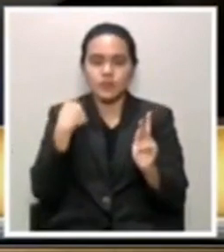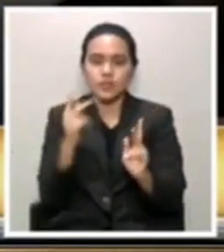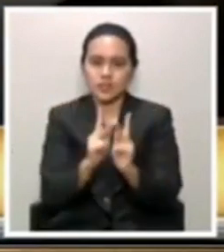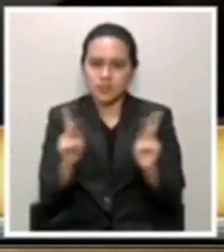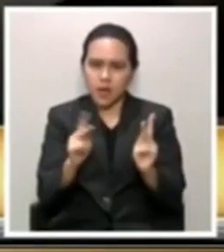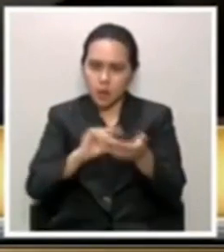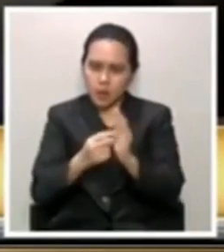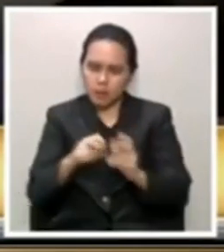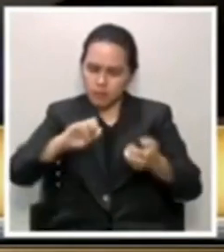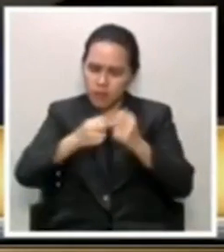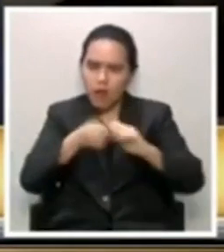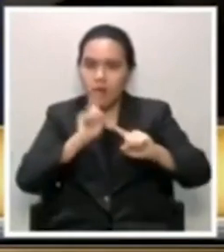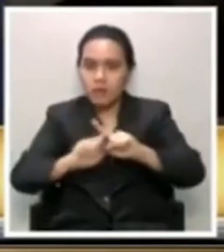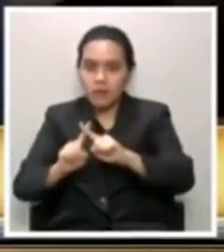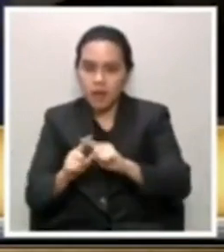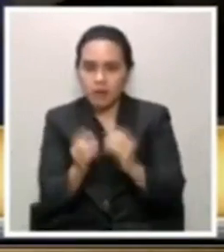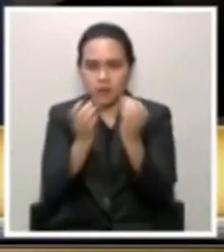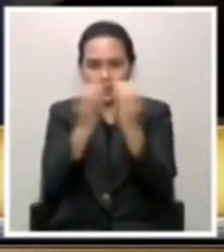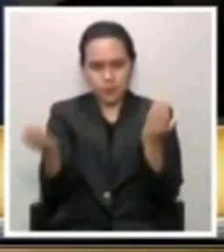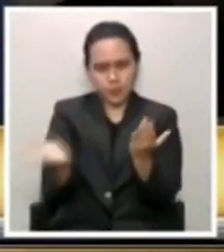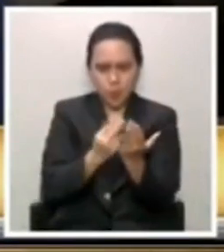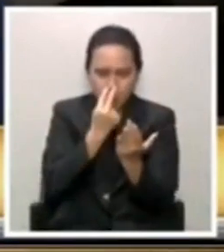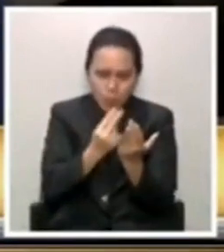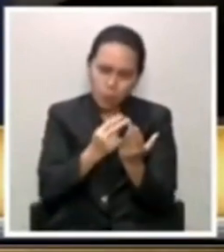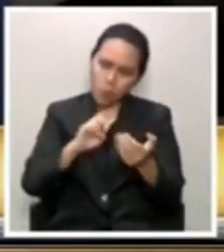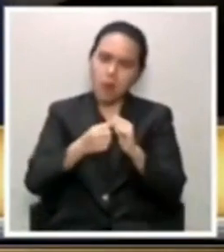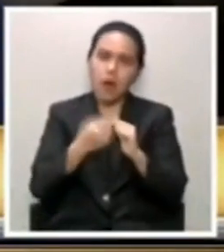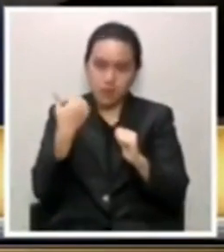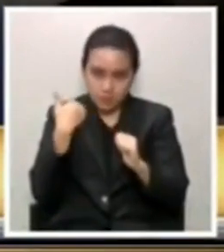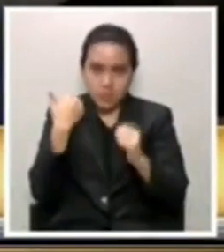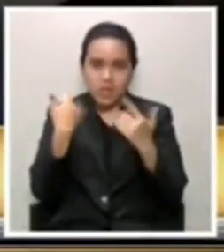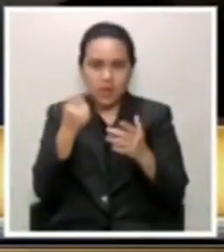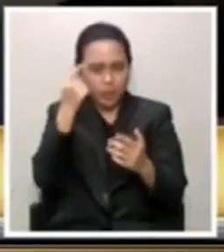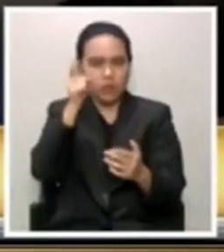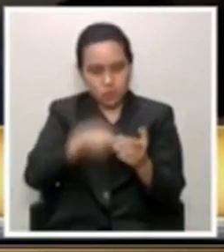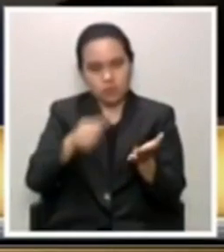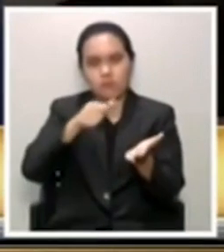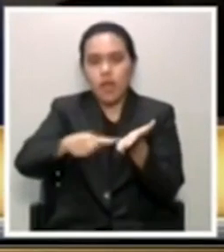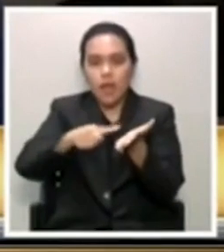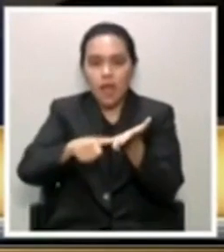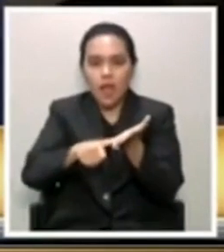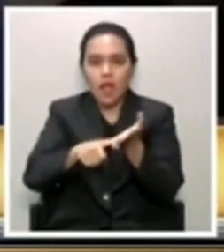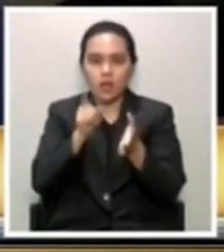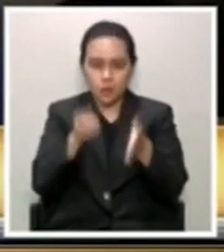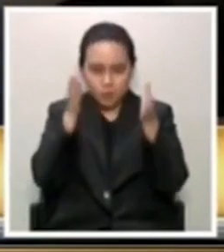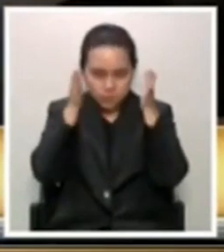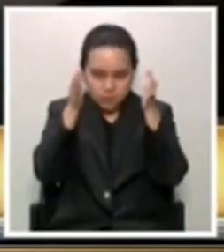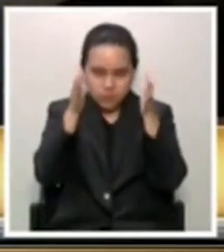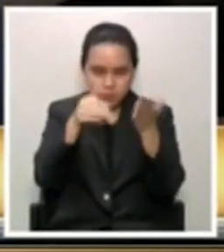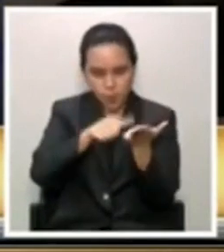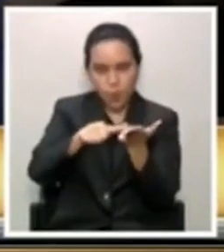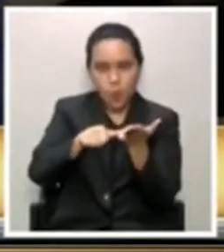เห็นปัญหาของรัฐธรรมนูญฉบับนี้และเห็นปัญหาว่ารัฐธรรมนูญนี้ต้องแก้ไขอย่างจริงใจและจริงจัง